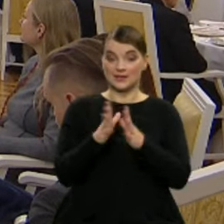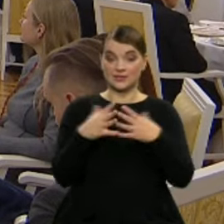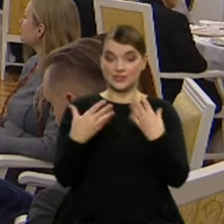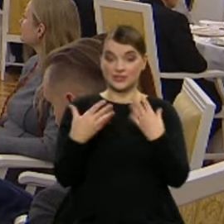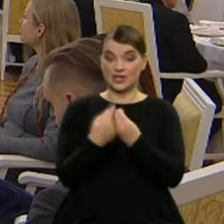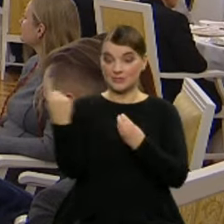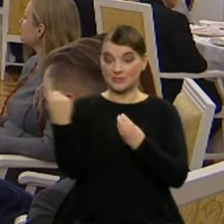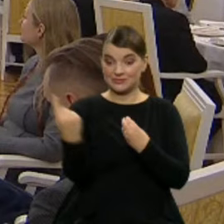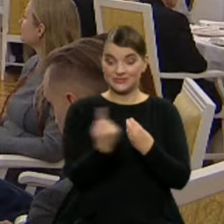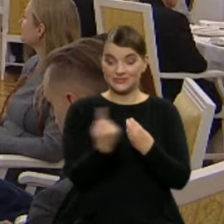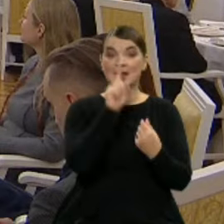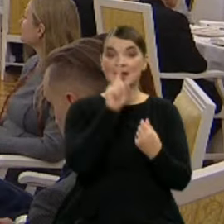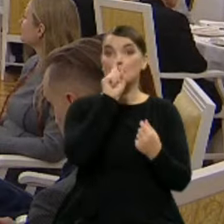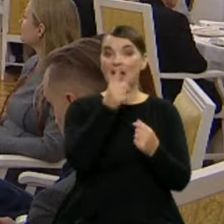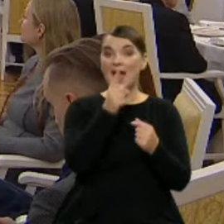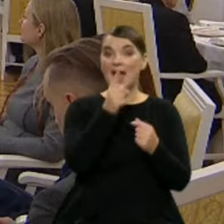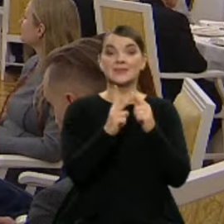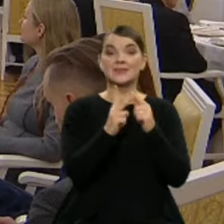buvo 1,5 metukų.